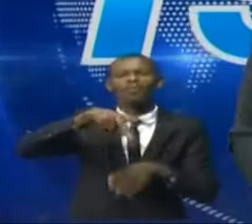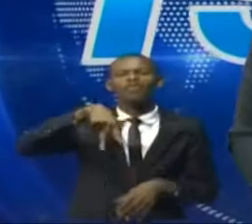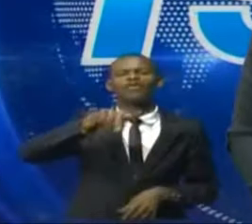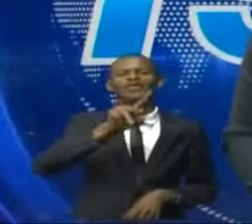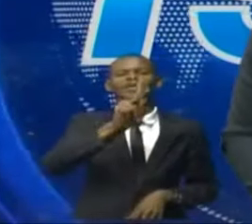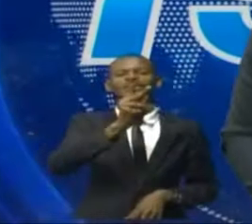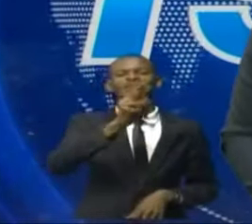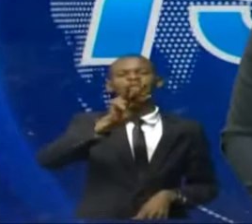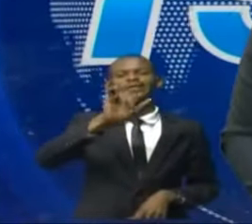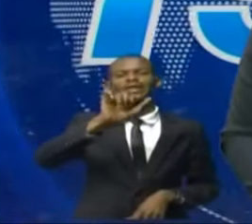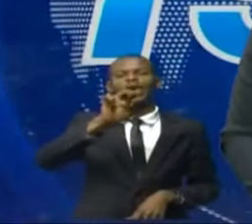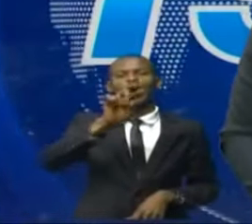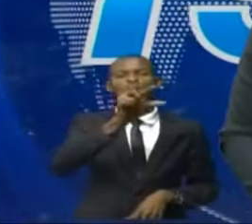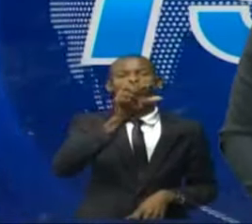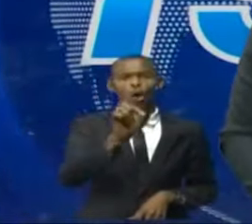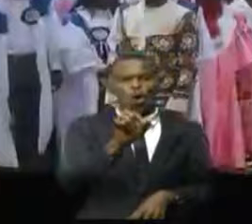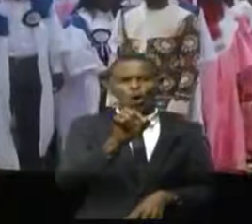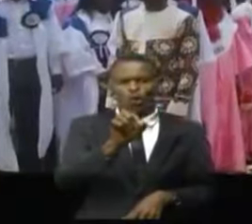provinces respectives.